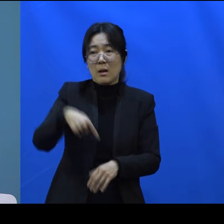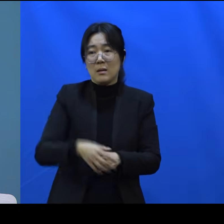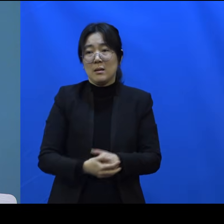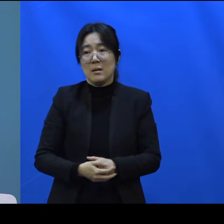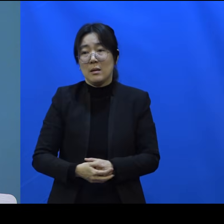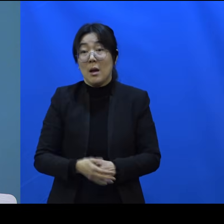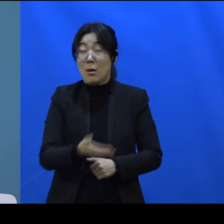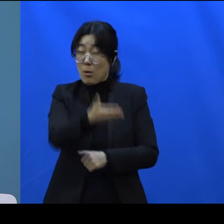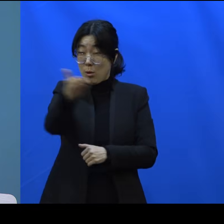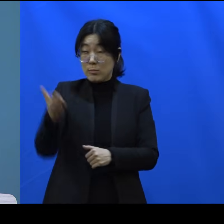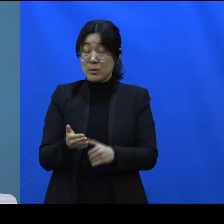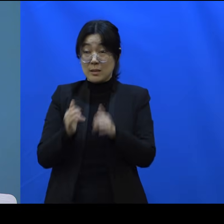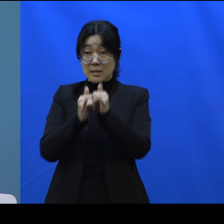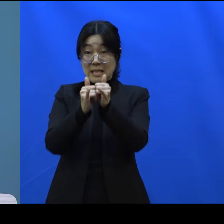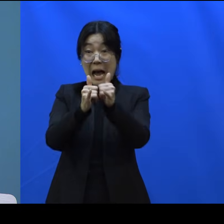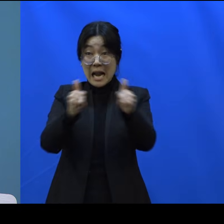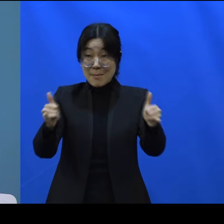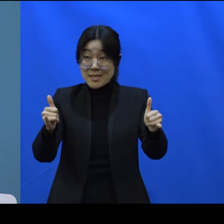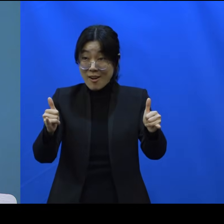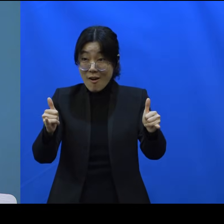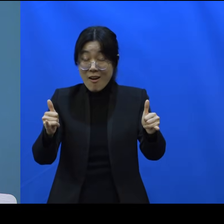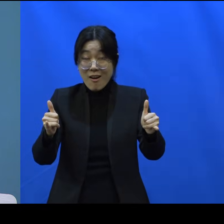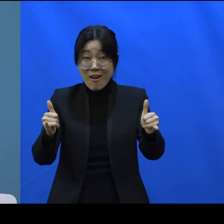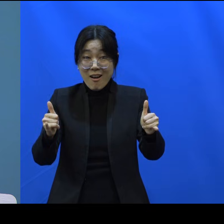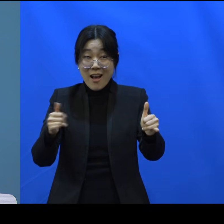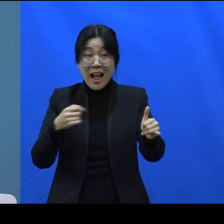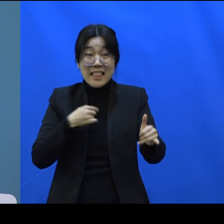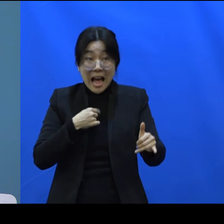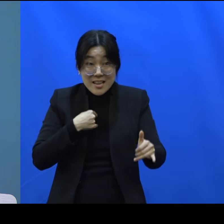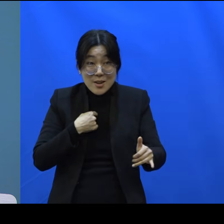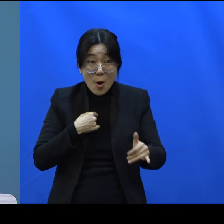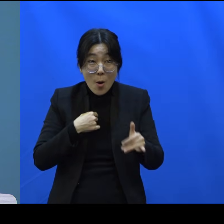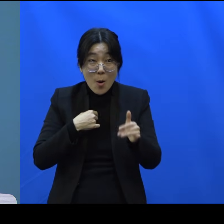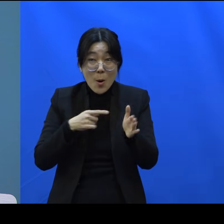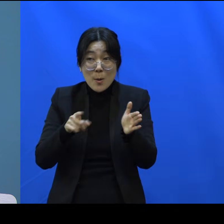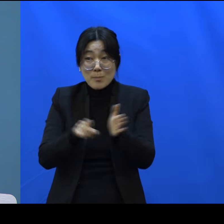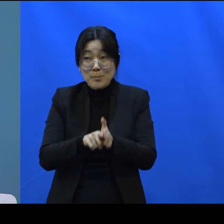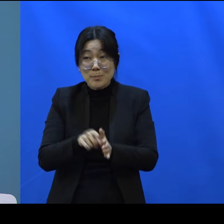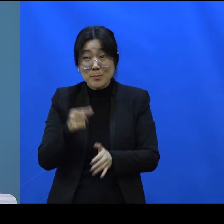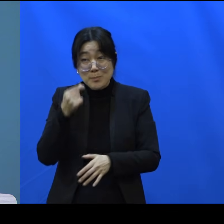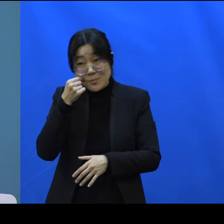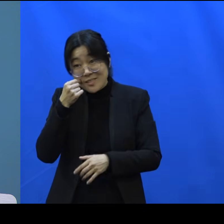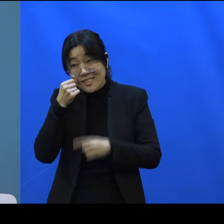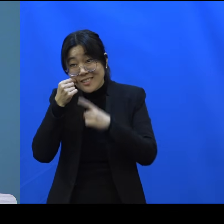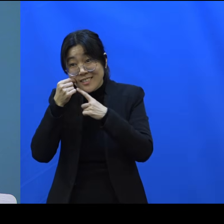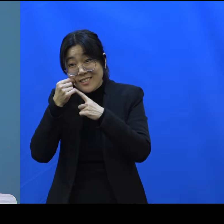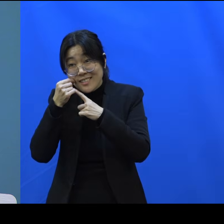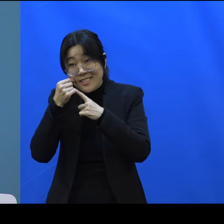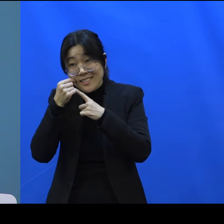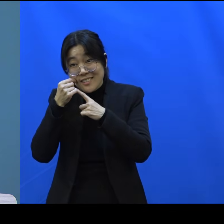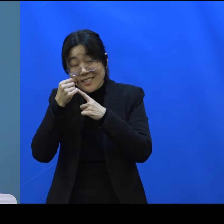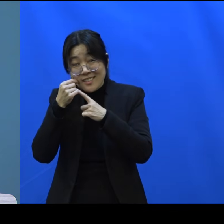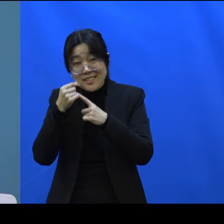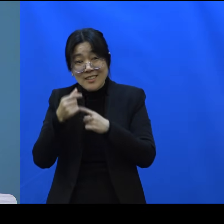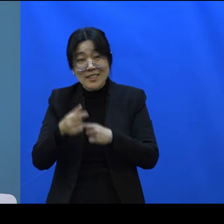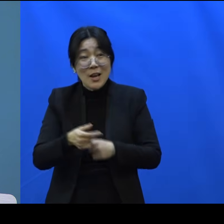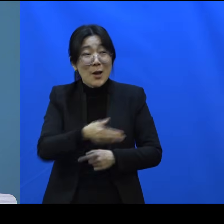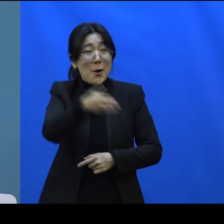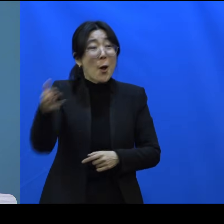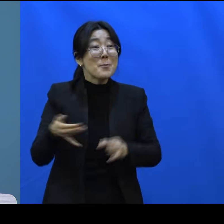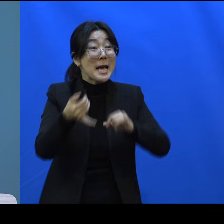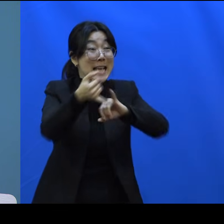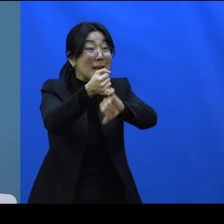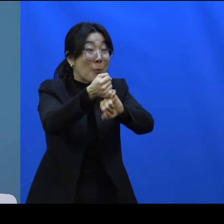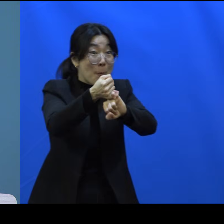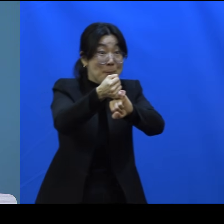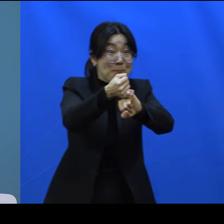안 된다. 우리 자신을 신뢰할 만하지 않다. 우리는 매우 연약하다, 그죠? 우리는 뭐 약속을 지키고 싶어도 못